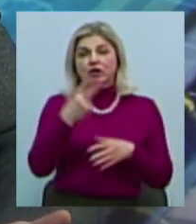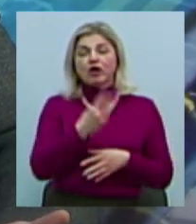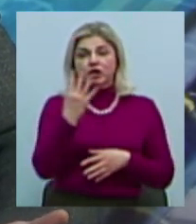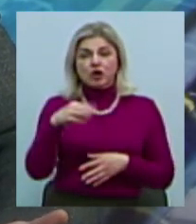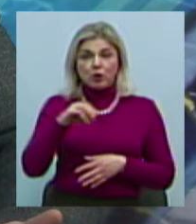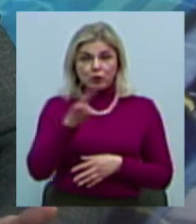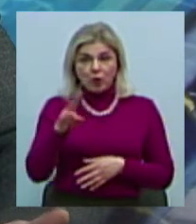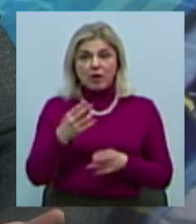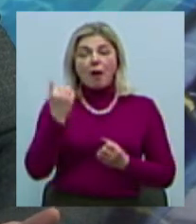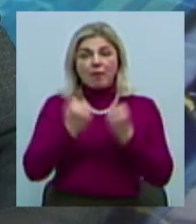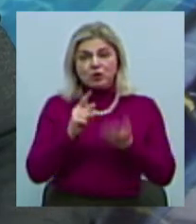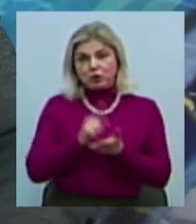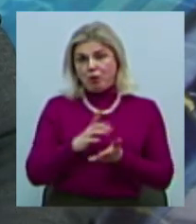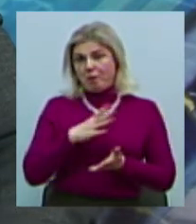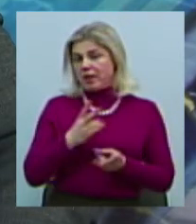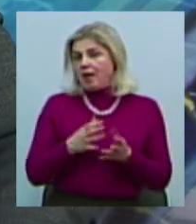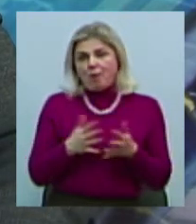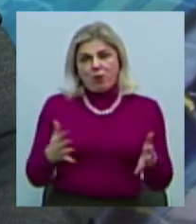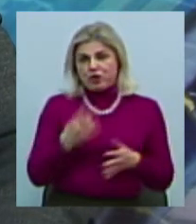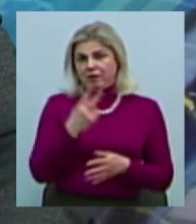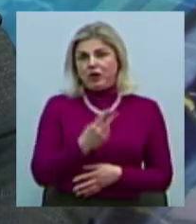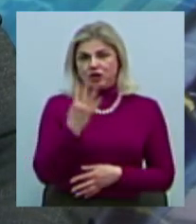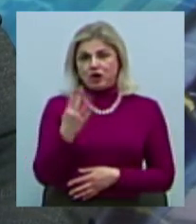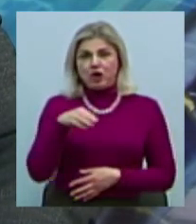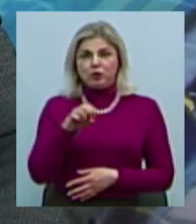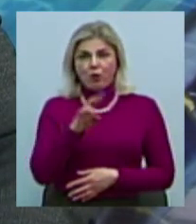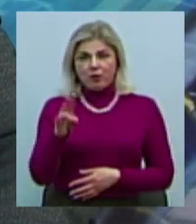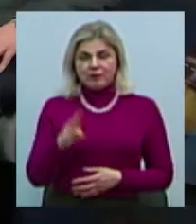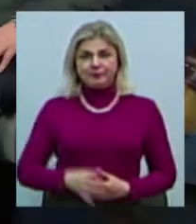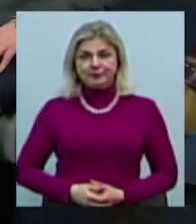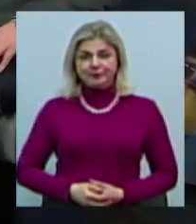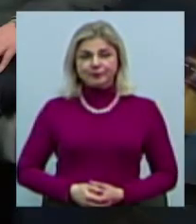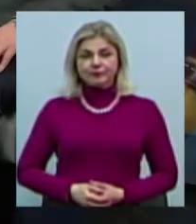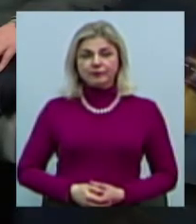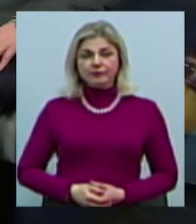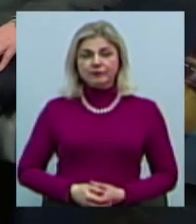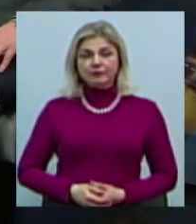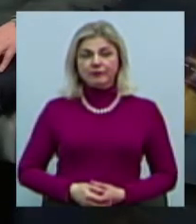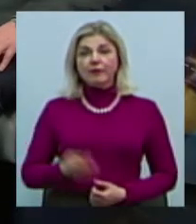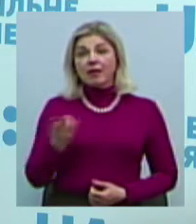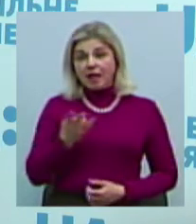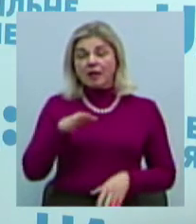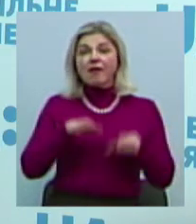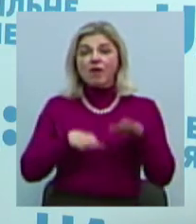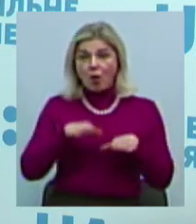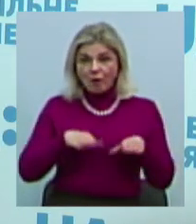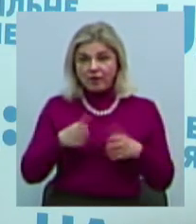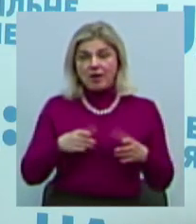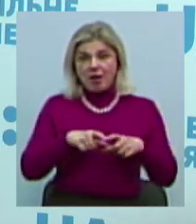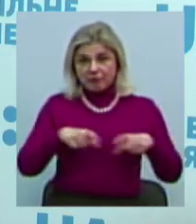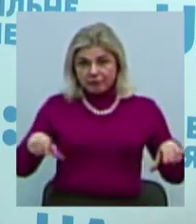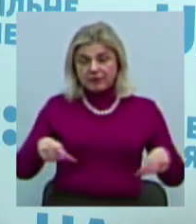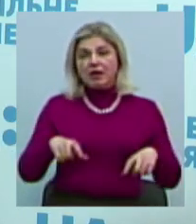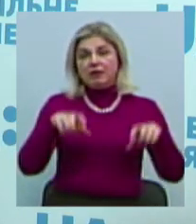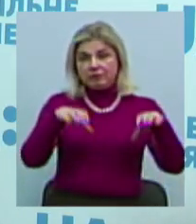до 24 тонн, но никак не свыше там. Что касается... Але для цього потрібні вагові комплекси, естественно, да, которые должны стоять на